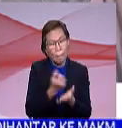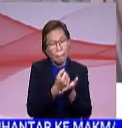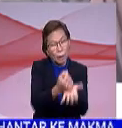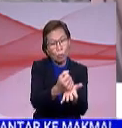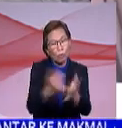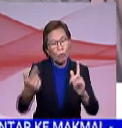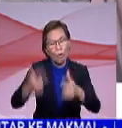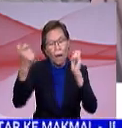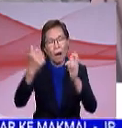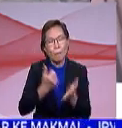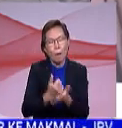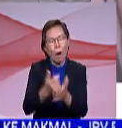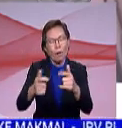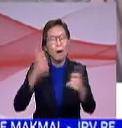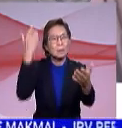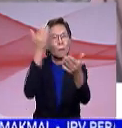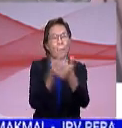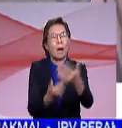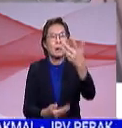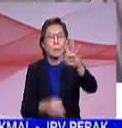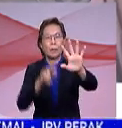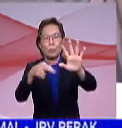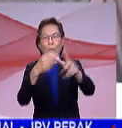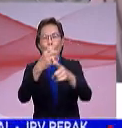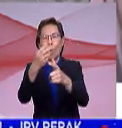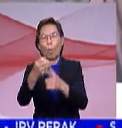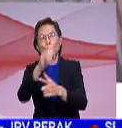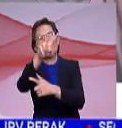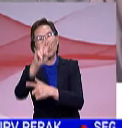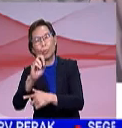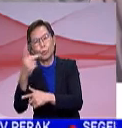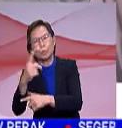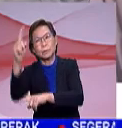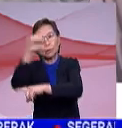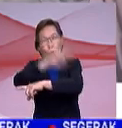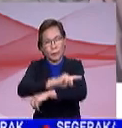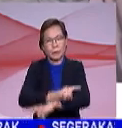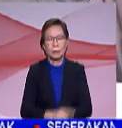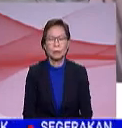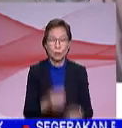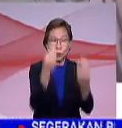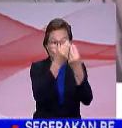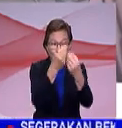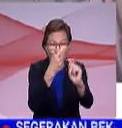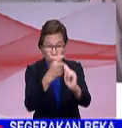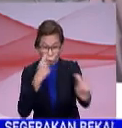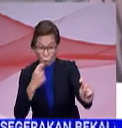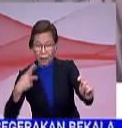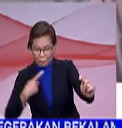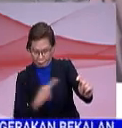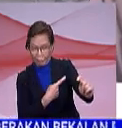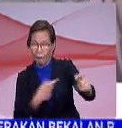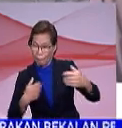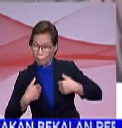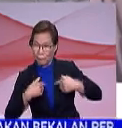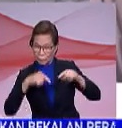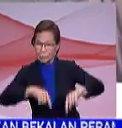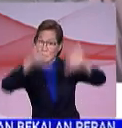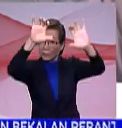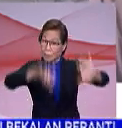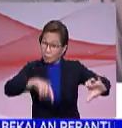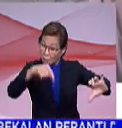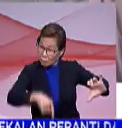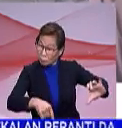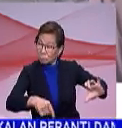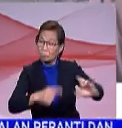membantu mempercepatkan sampai 15,000 ke 20,000 dengan jumlah truk yang kita ada. Jadi dengan cara demikian